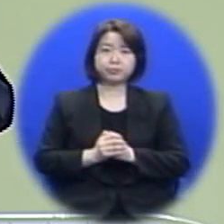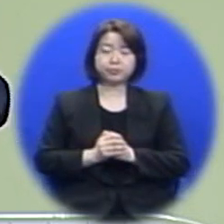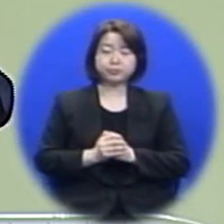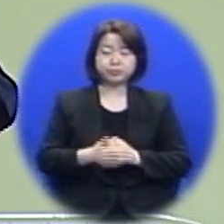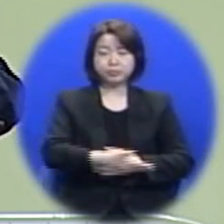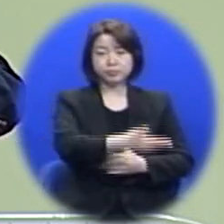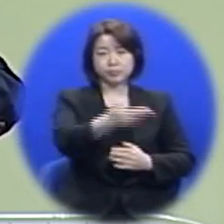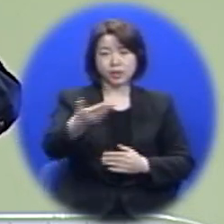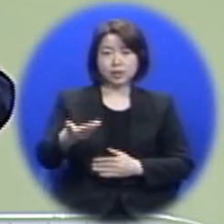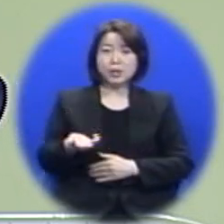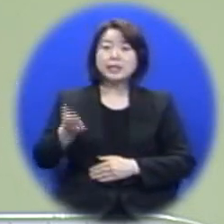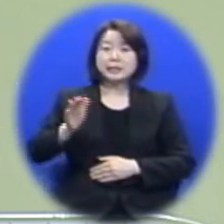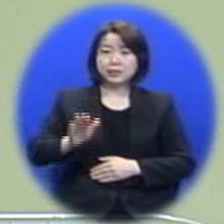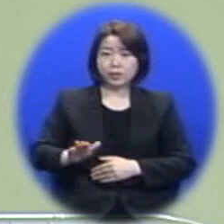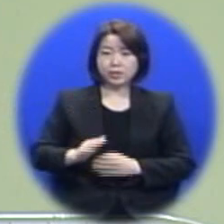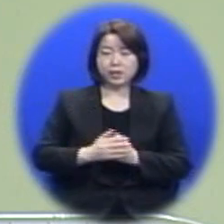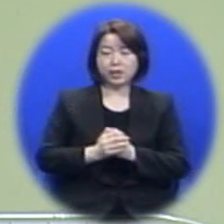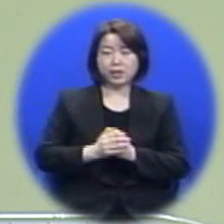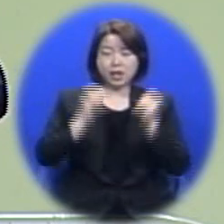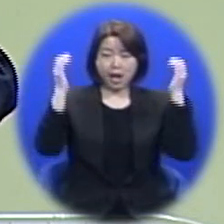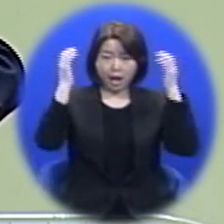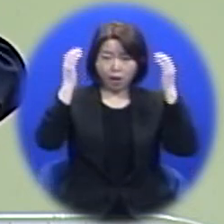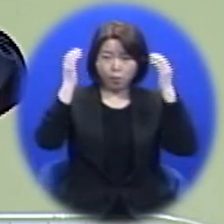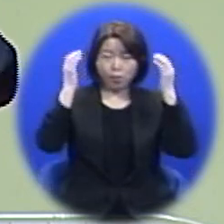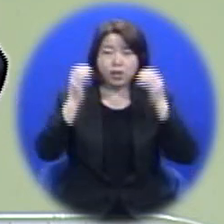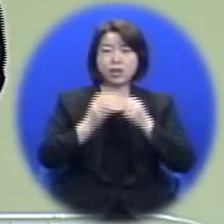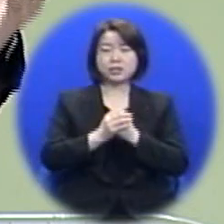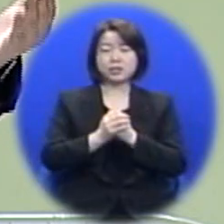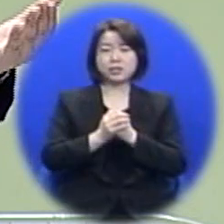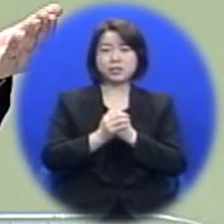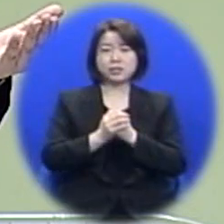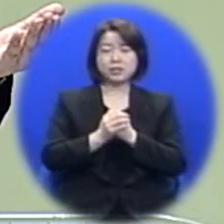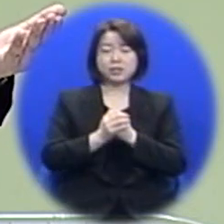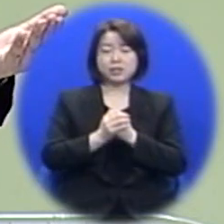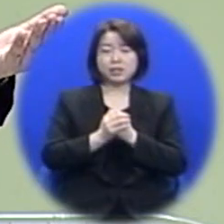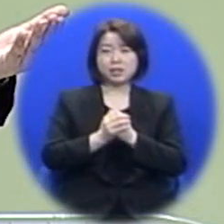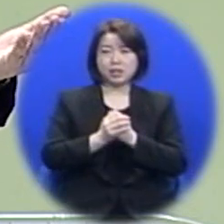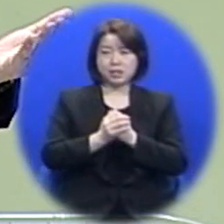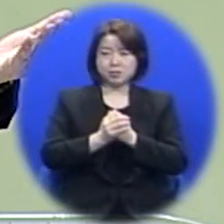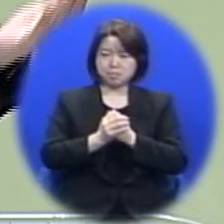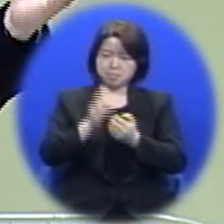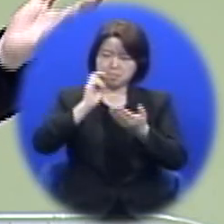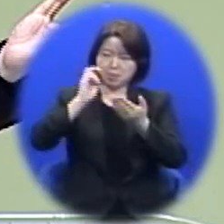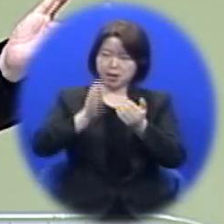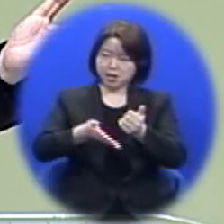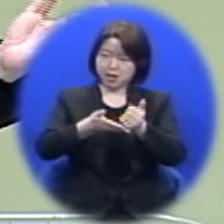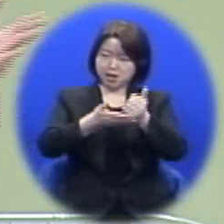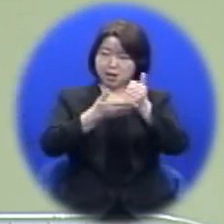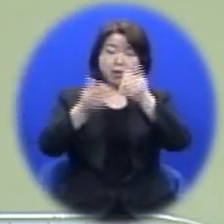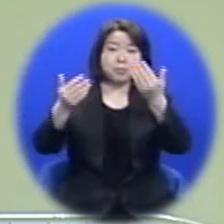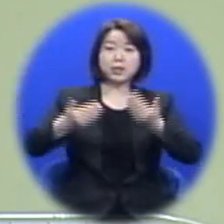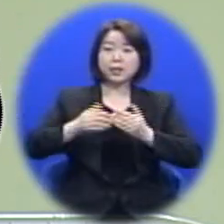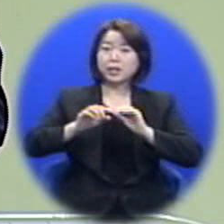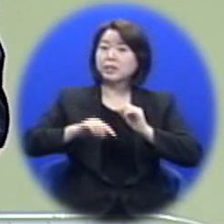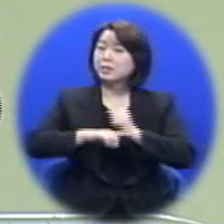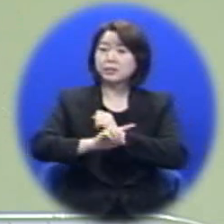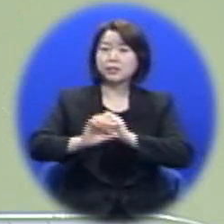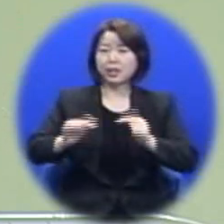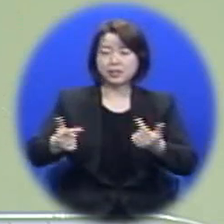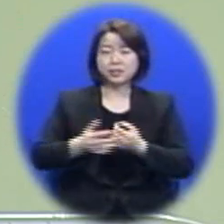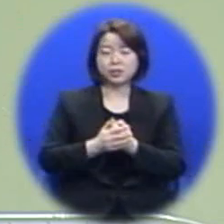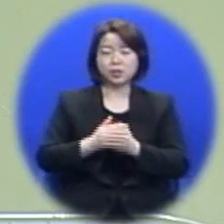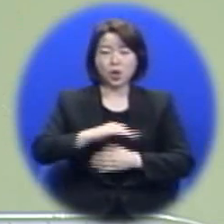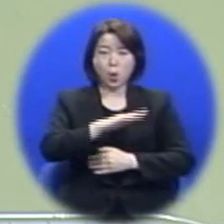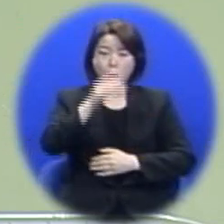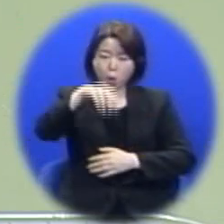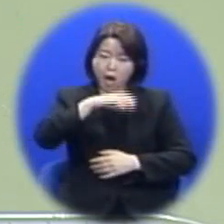여러분 그러나 고난이 고난이 예찬 바다의 될 거라는 뜻 아닙니다 우리가 십자가 지고 예수님을